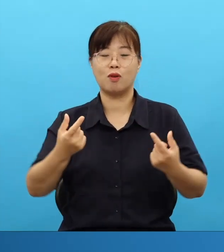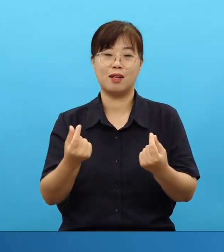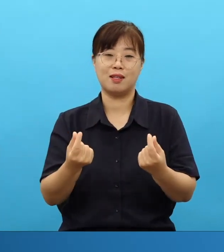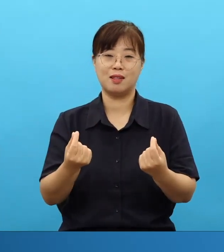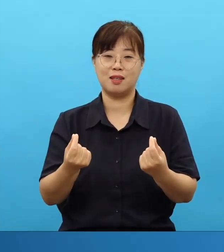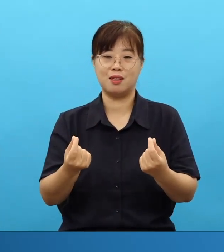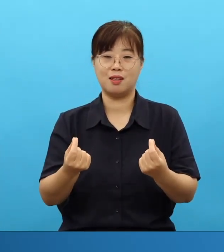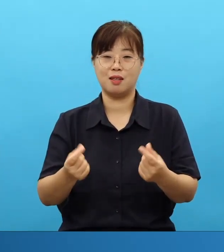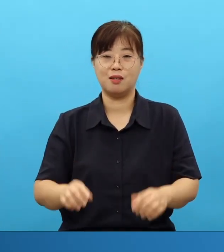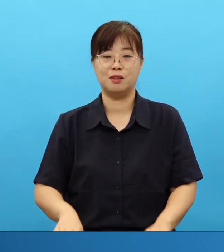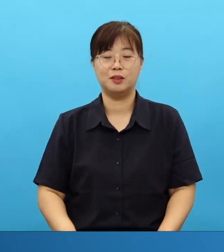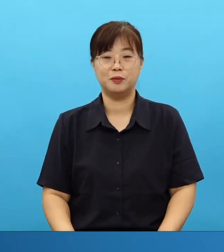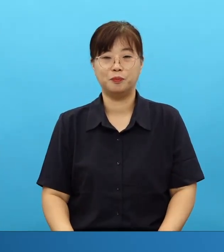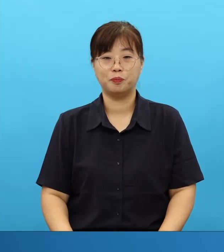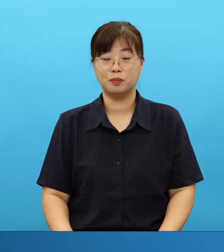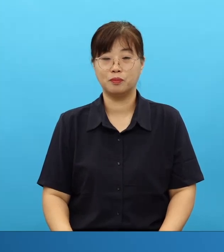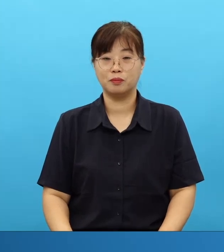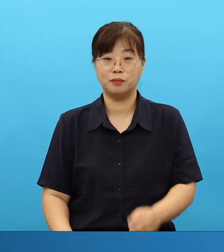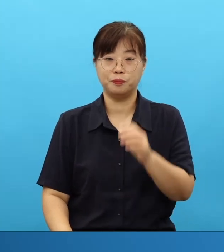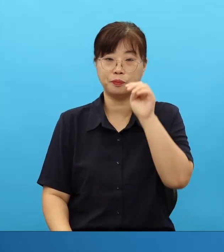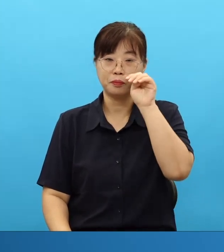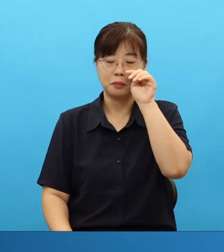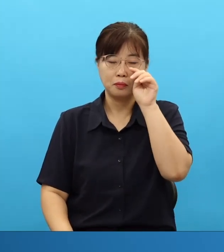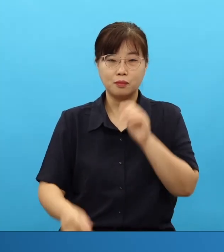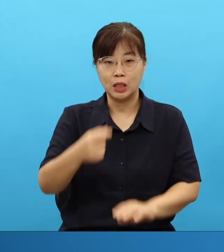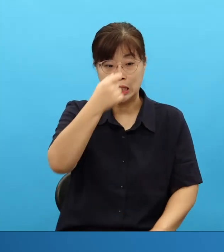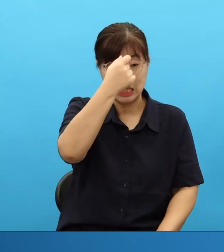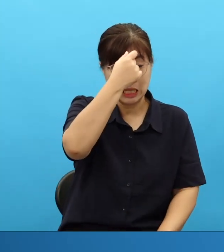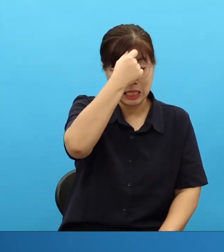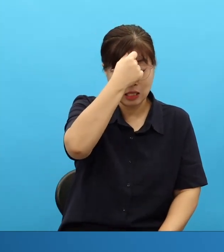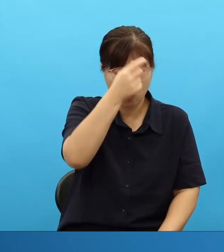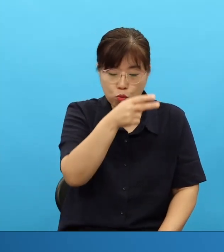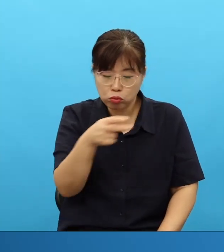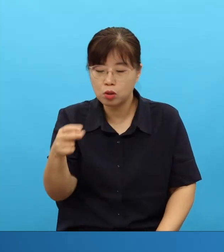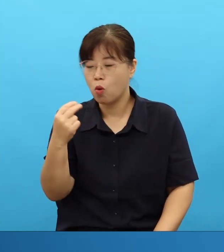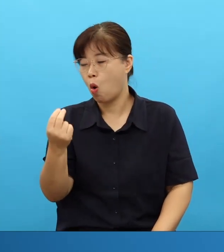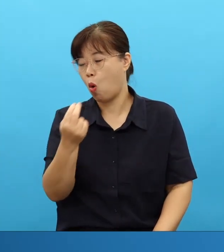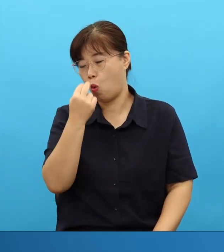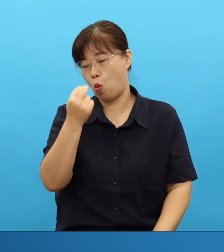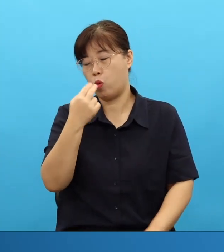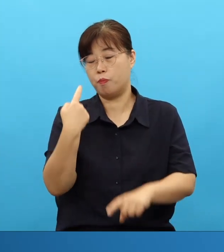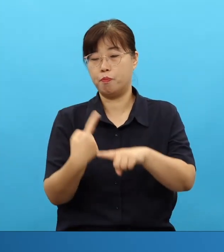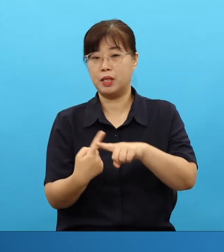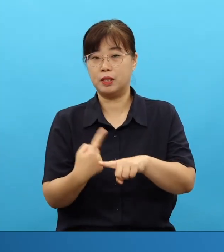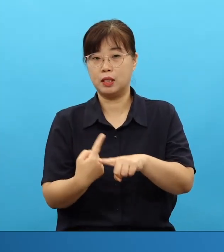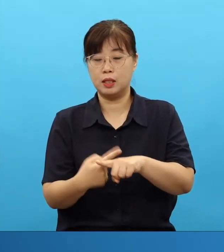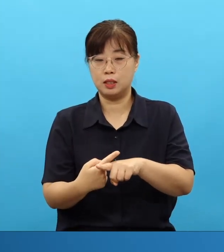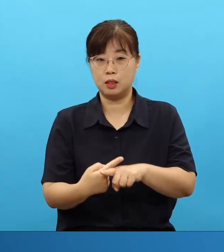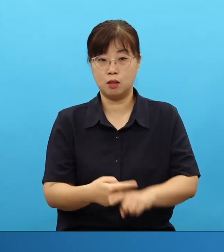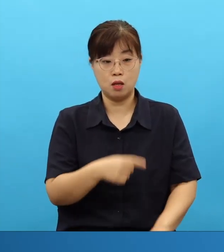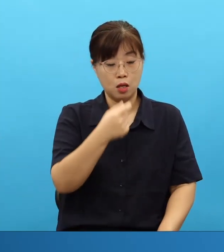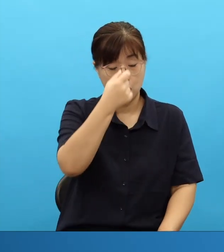생이 기도는 기 때문에 이은 내을 살리는